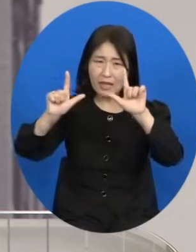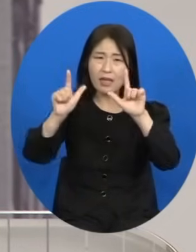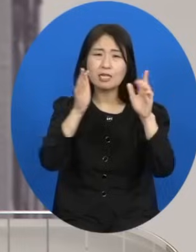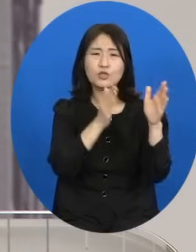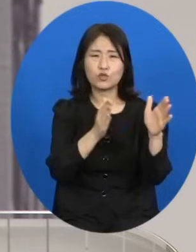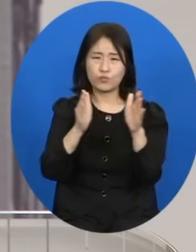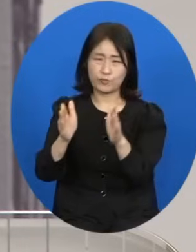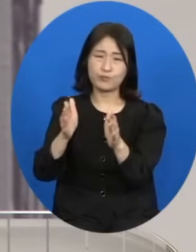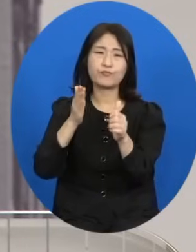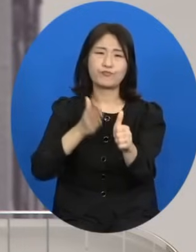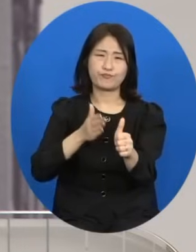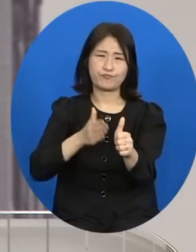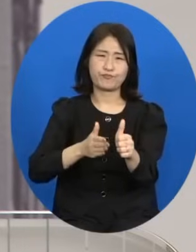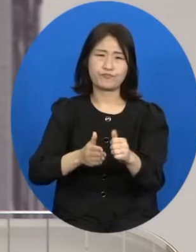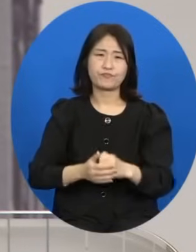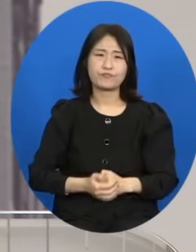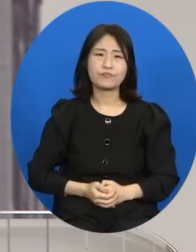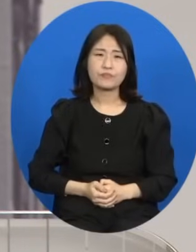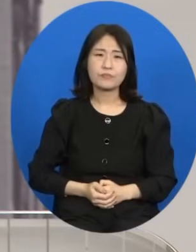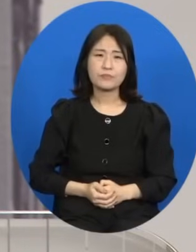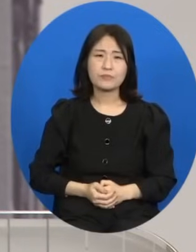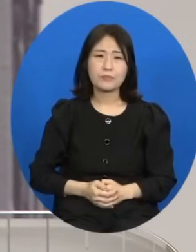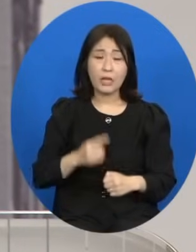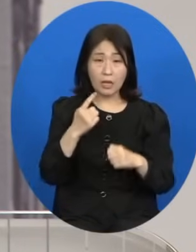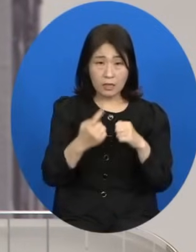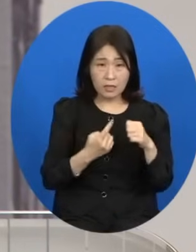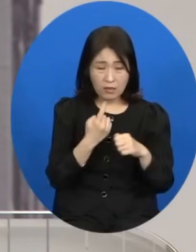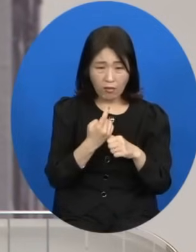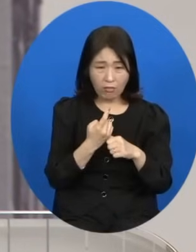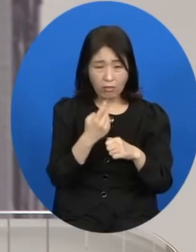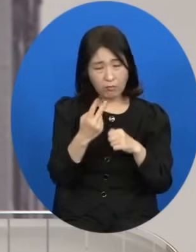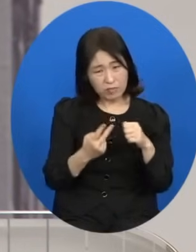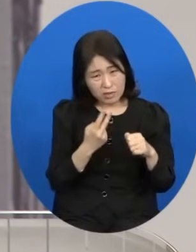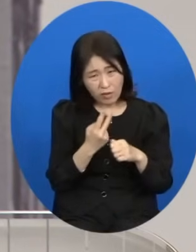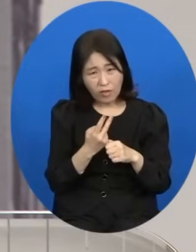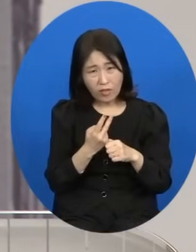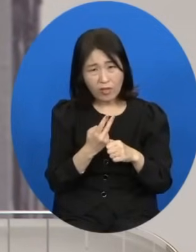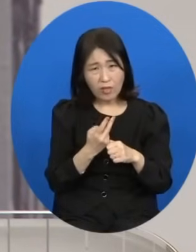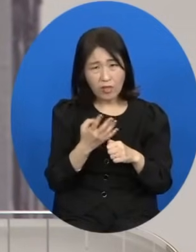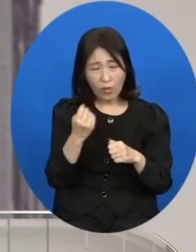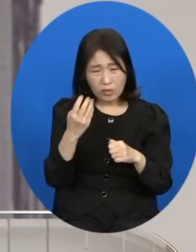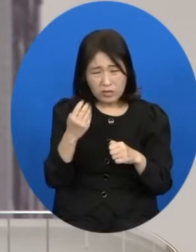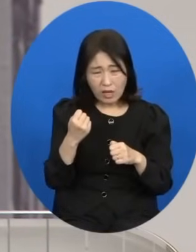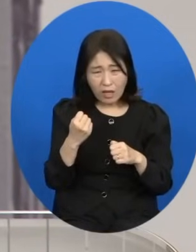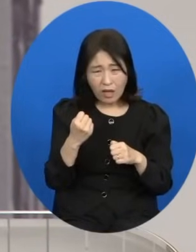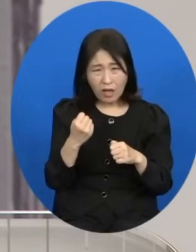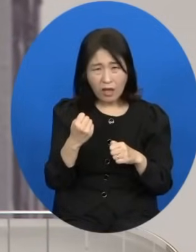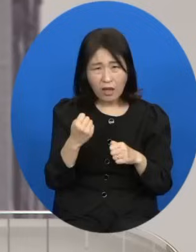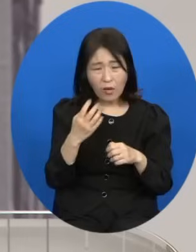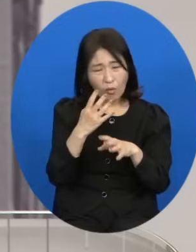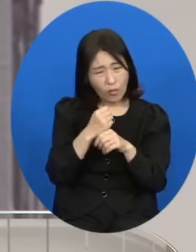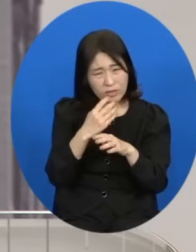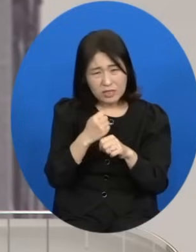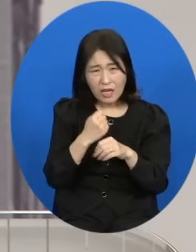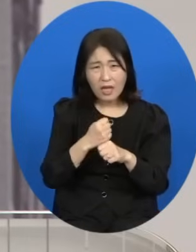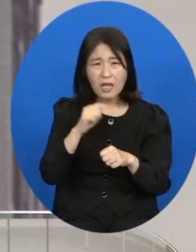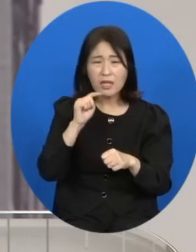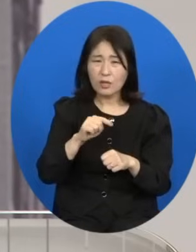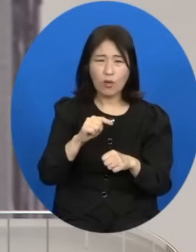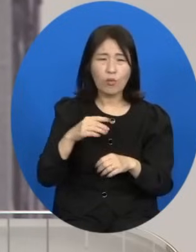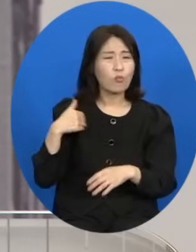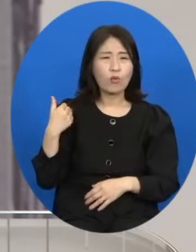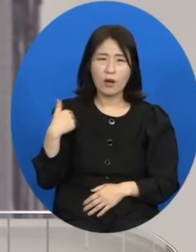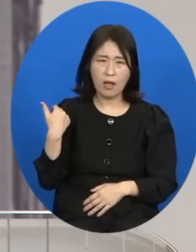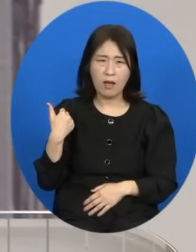여러분 일주일이 1년인지 10년일기 몰라 주님만 아시는 거예요 다만 언제 주님이